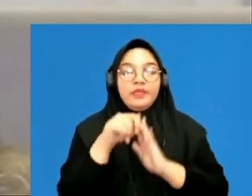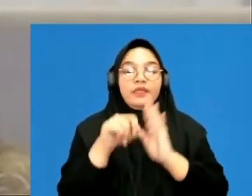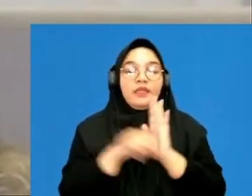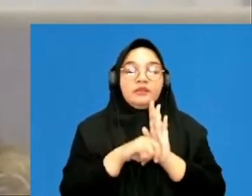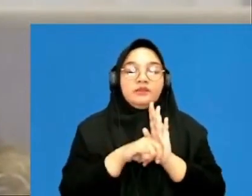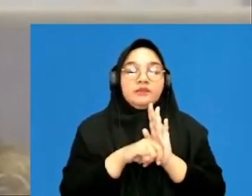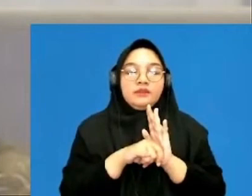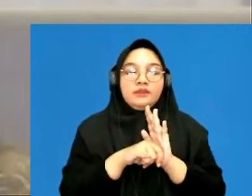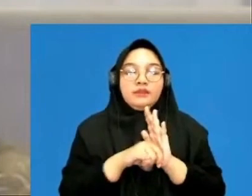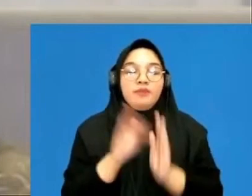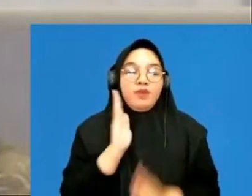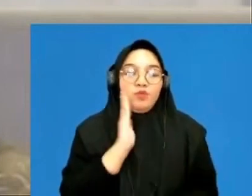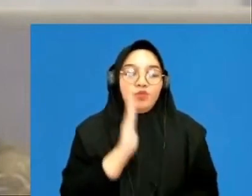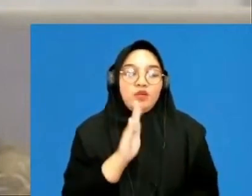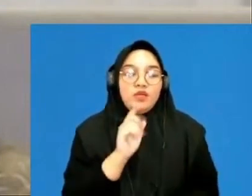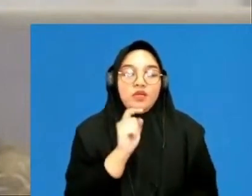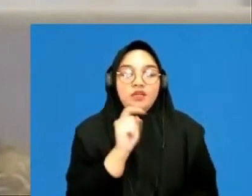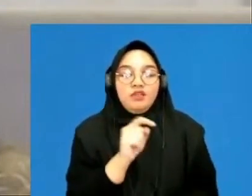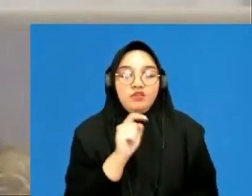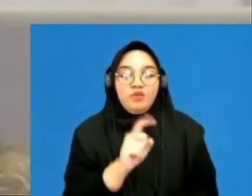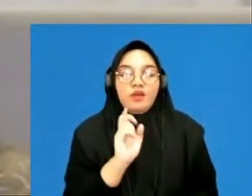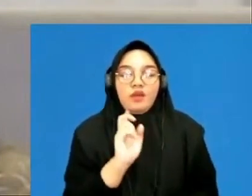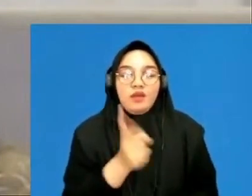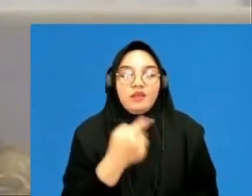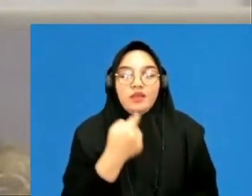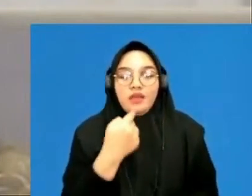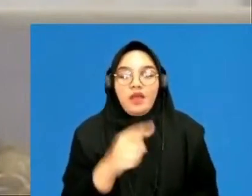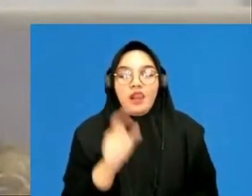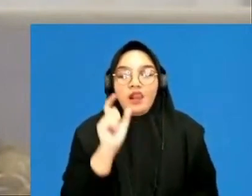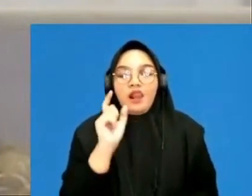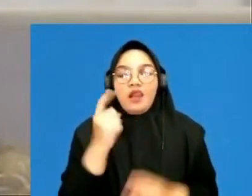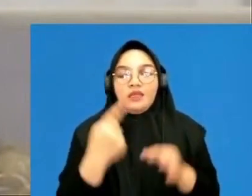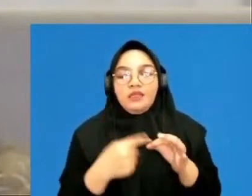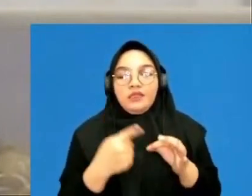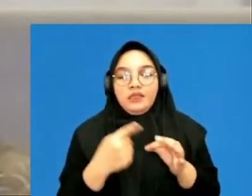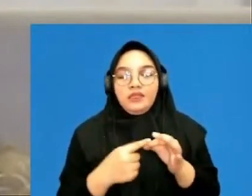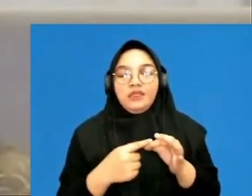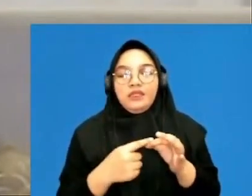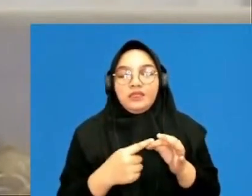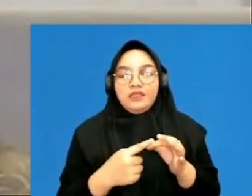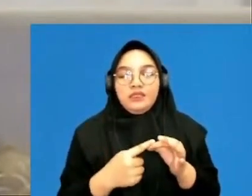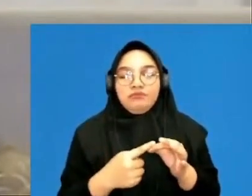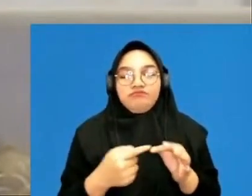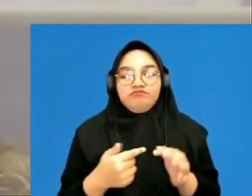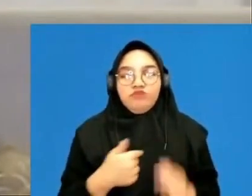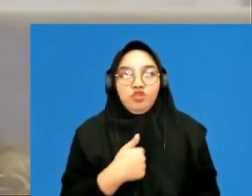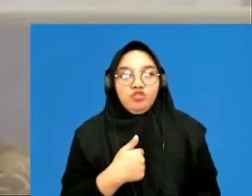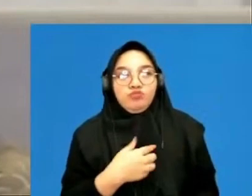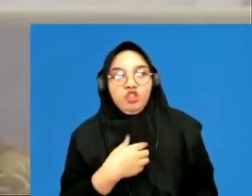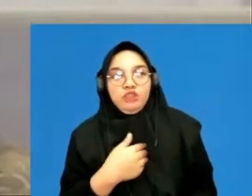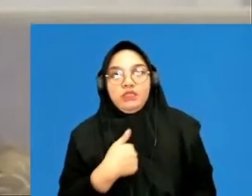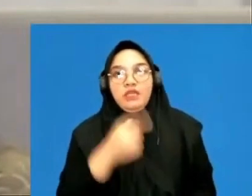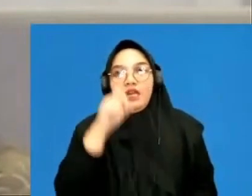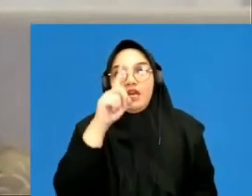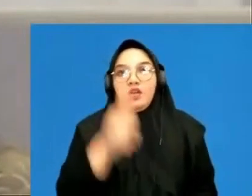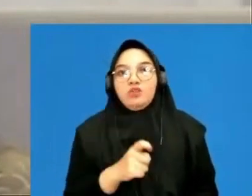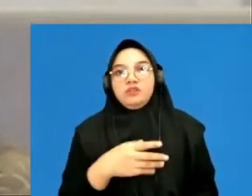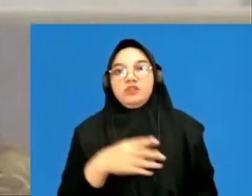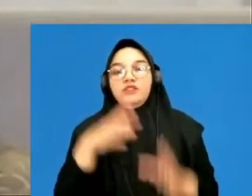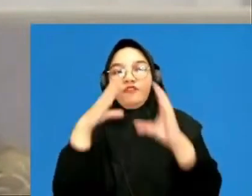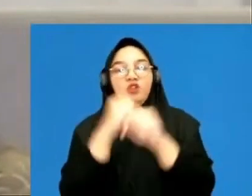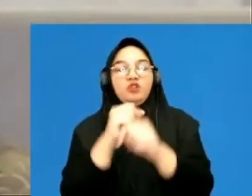pemuda itu ada hal pokok menurut saya yang mestinya perlu juga dikedepankan